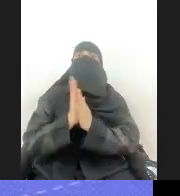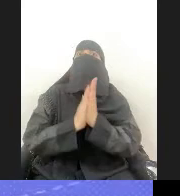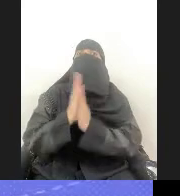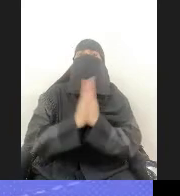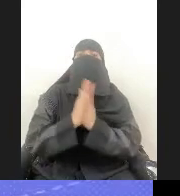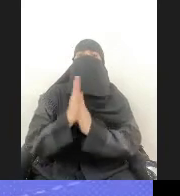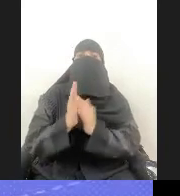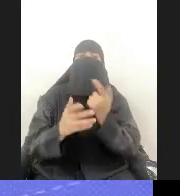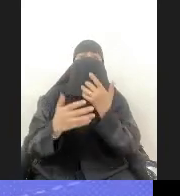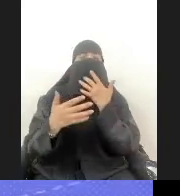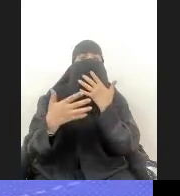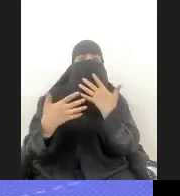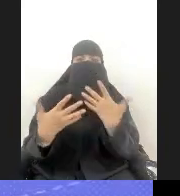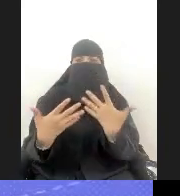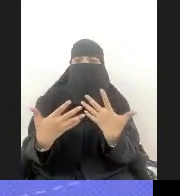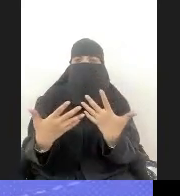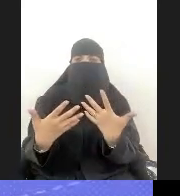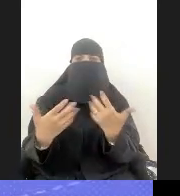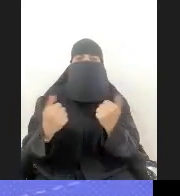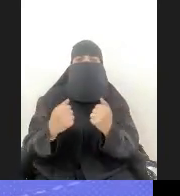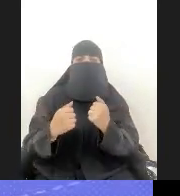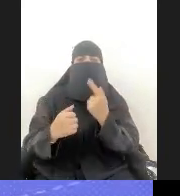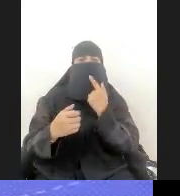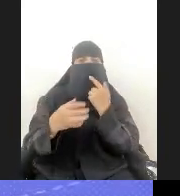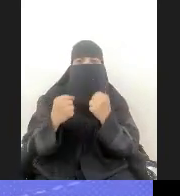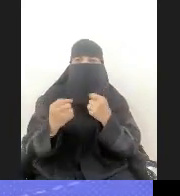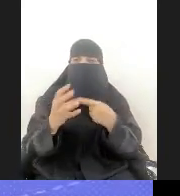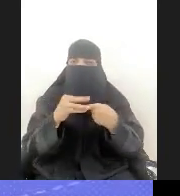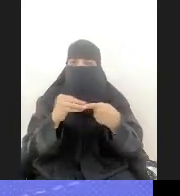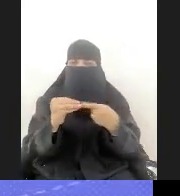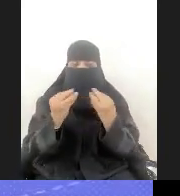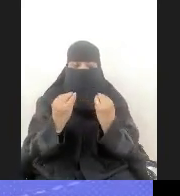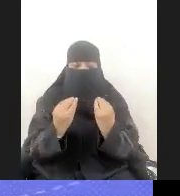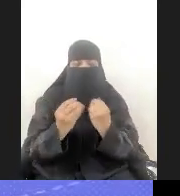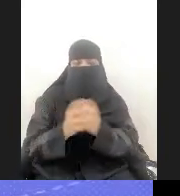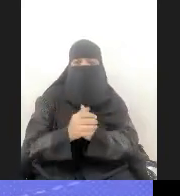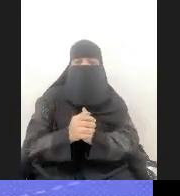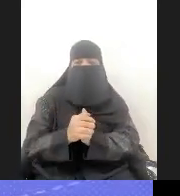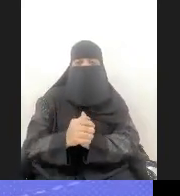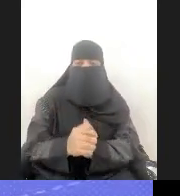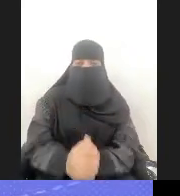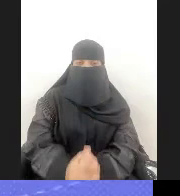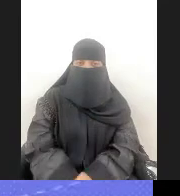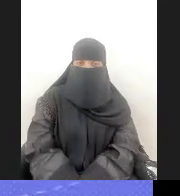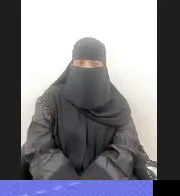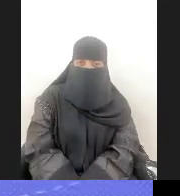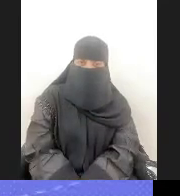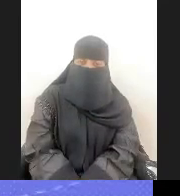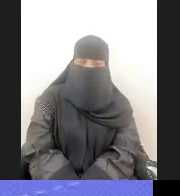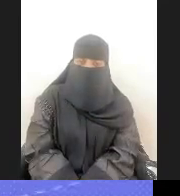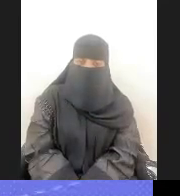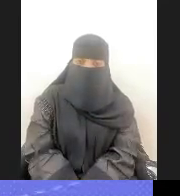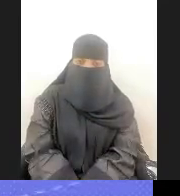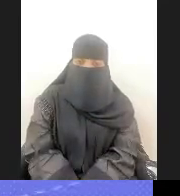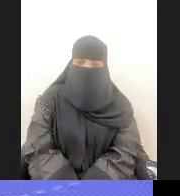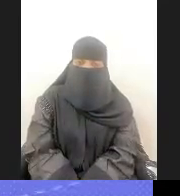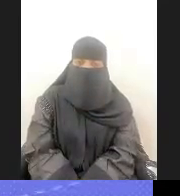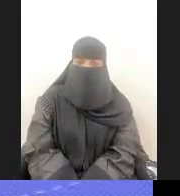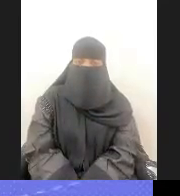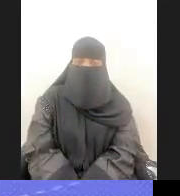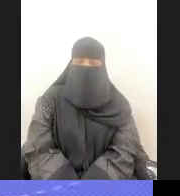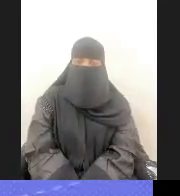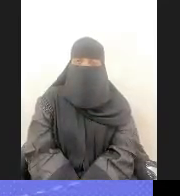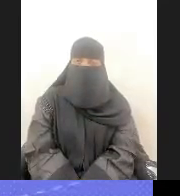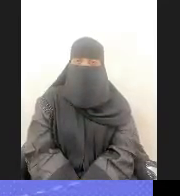صعوبة، more efficient and effective and less difficult. هذه لازم تكون نصب